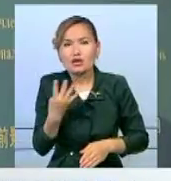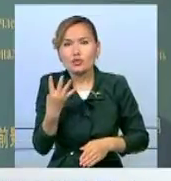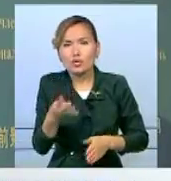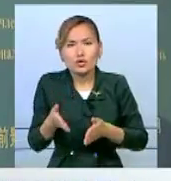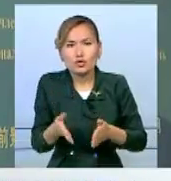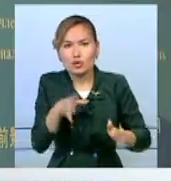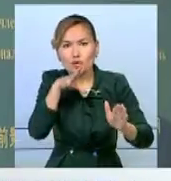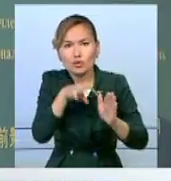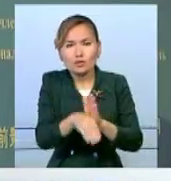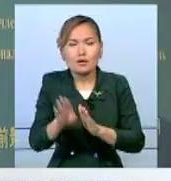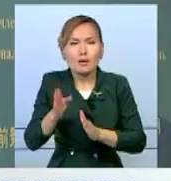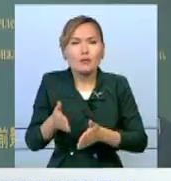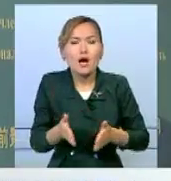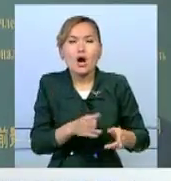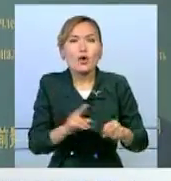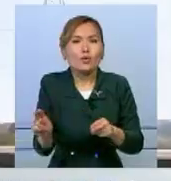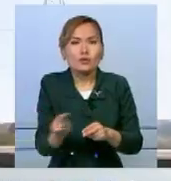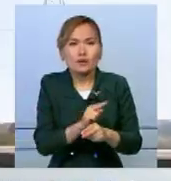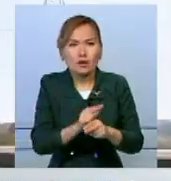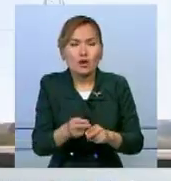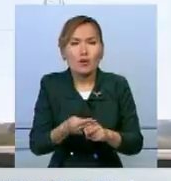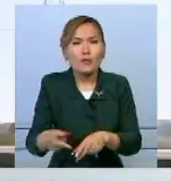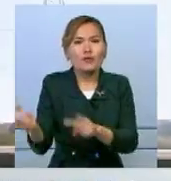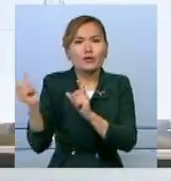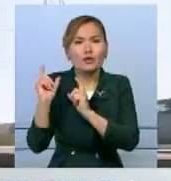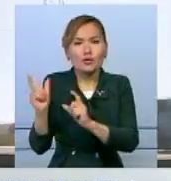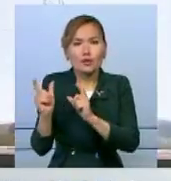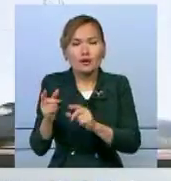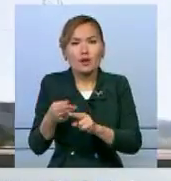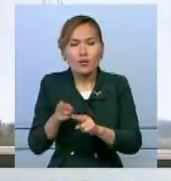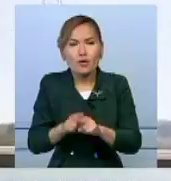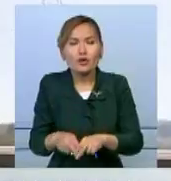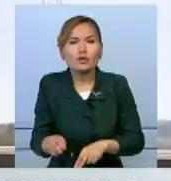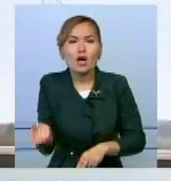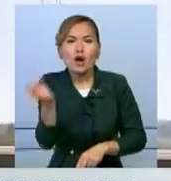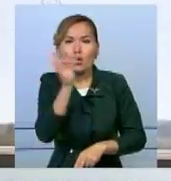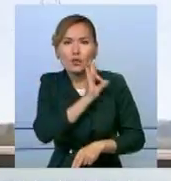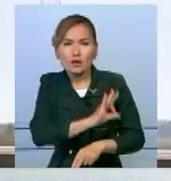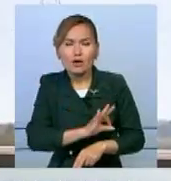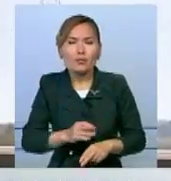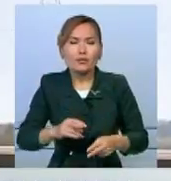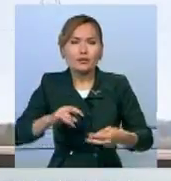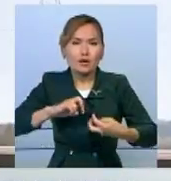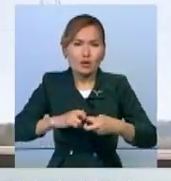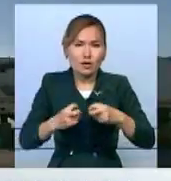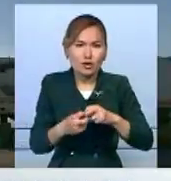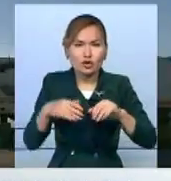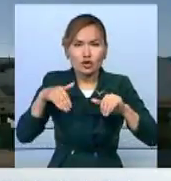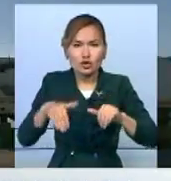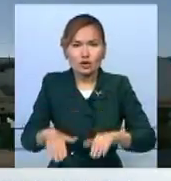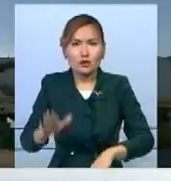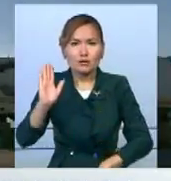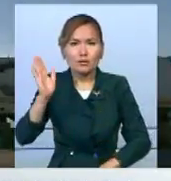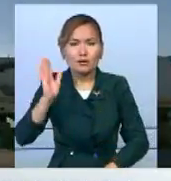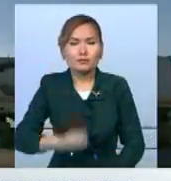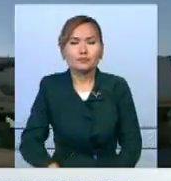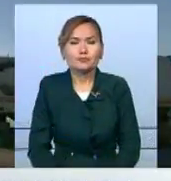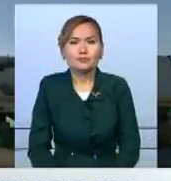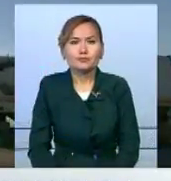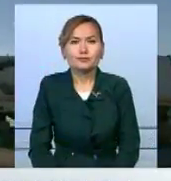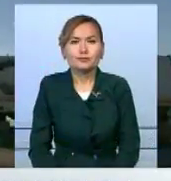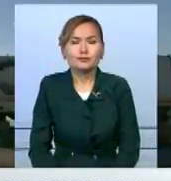Отырыста автокөлік жолдарын пайдалану, жүк тасымалдау үшін кедергілерді алып тастау сияқты өзекті мәселелер талқыланды.